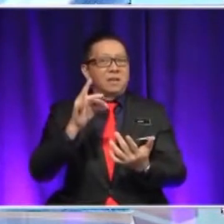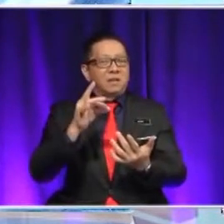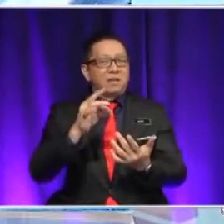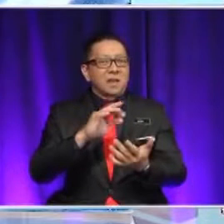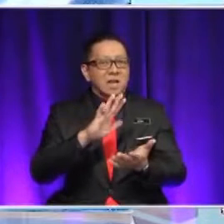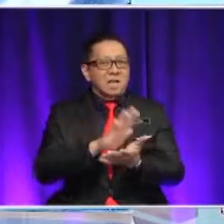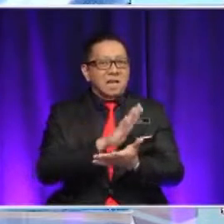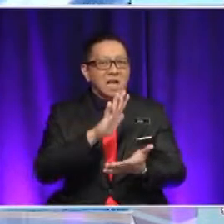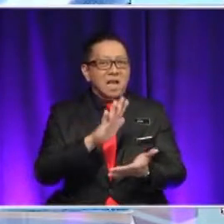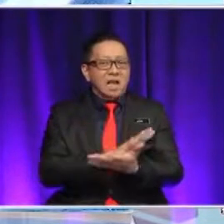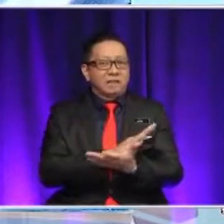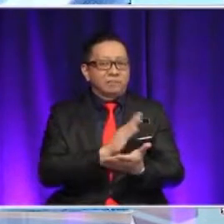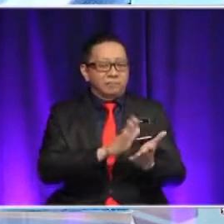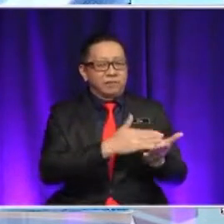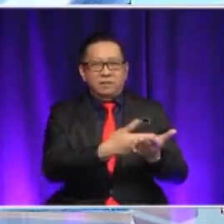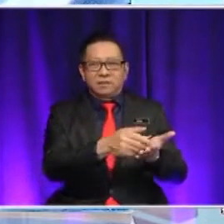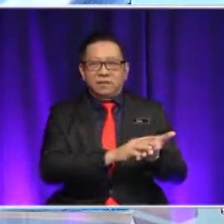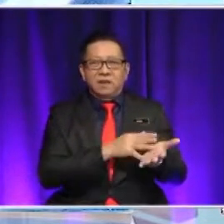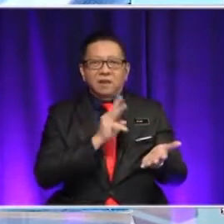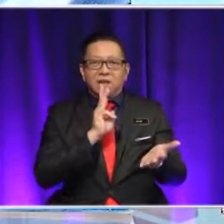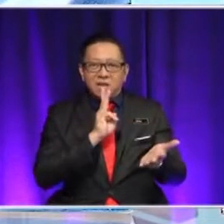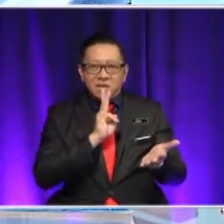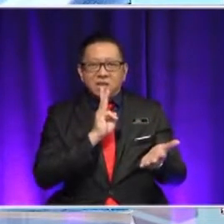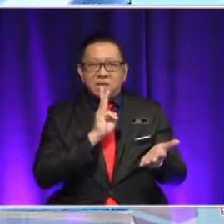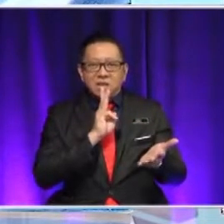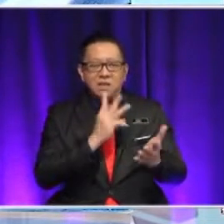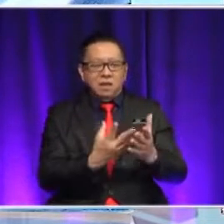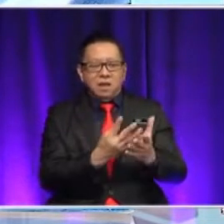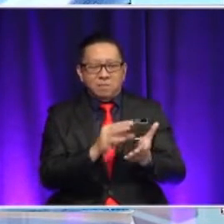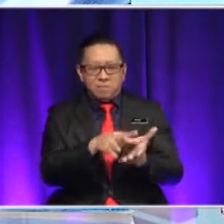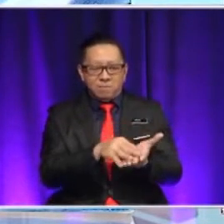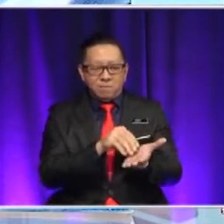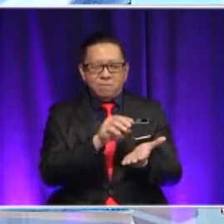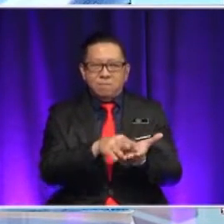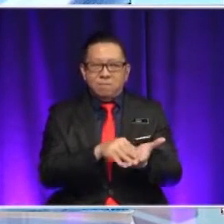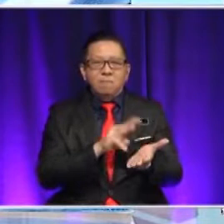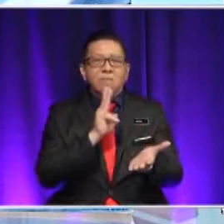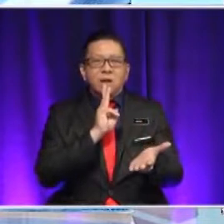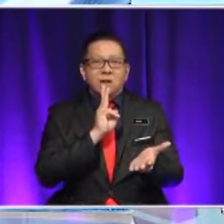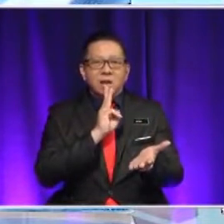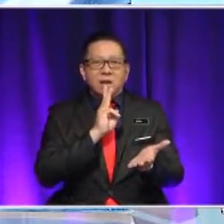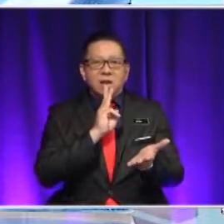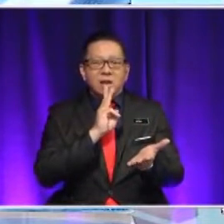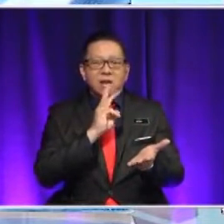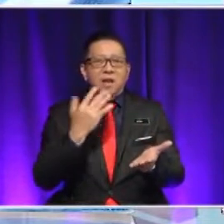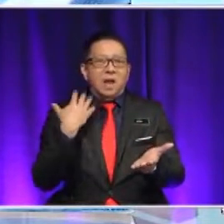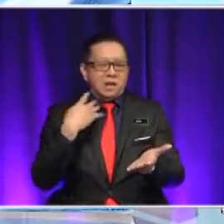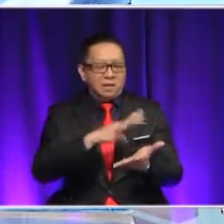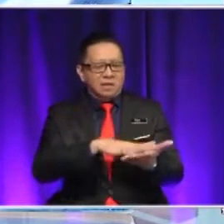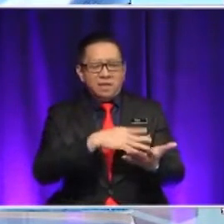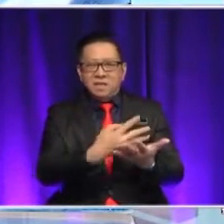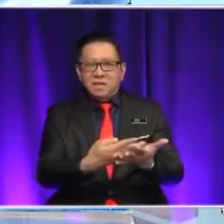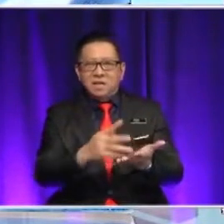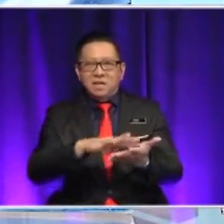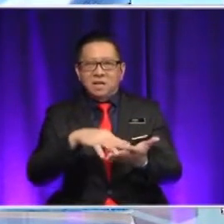kytd keanekar kertas cair ada Pak menyerah air dan adil jalinan ke atas tuh jadi di